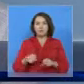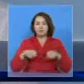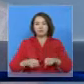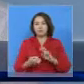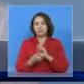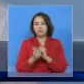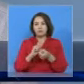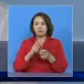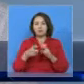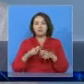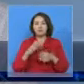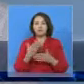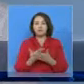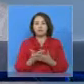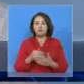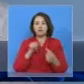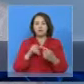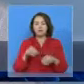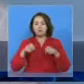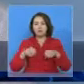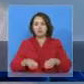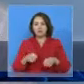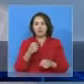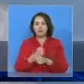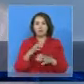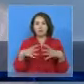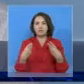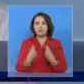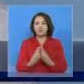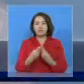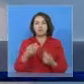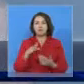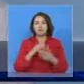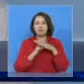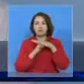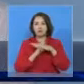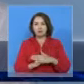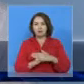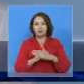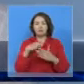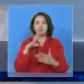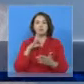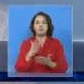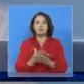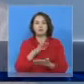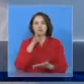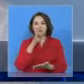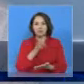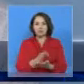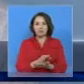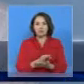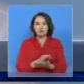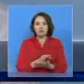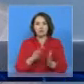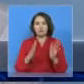правонарушениях за противоправные действия в сфере семейно-бытовых отношений к административной ответственности привлечено